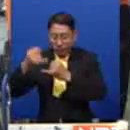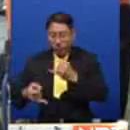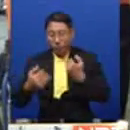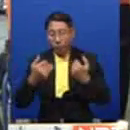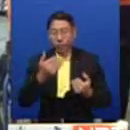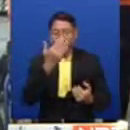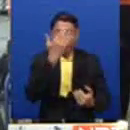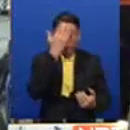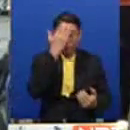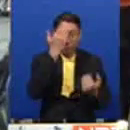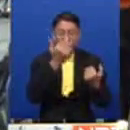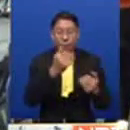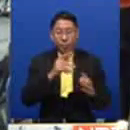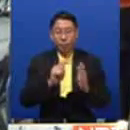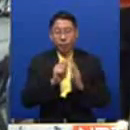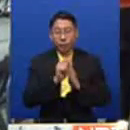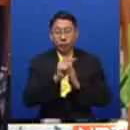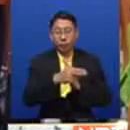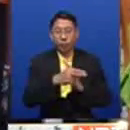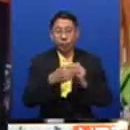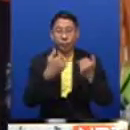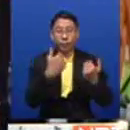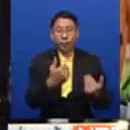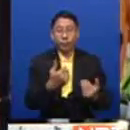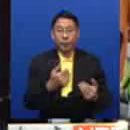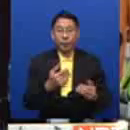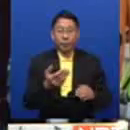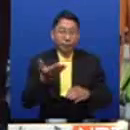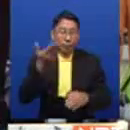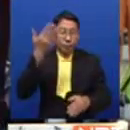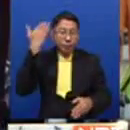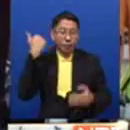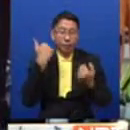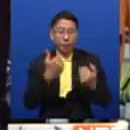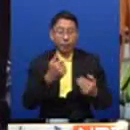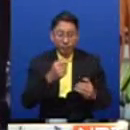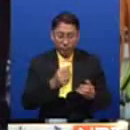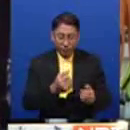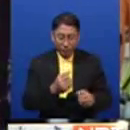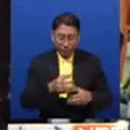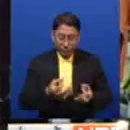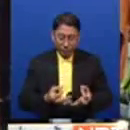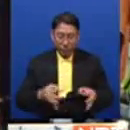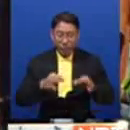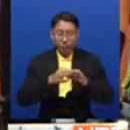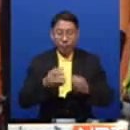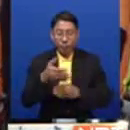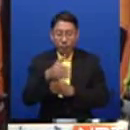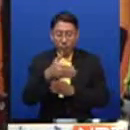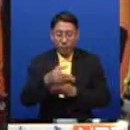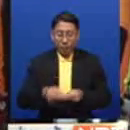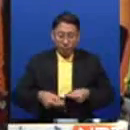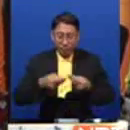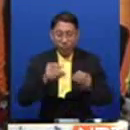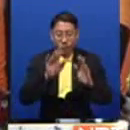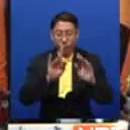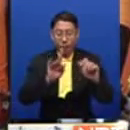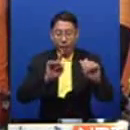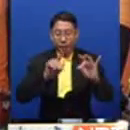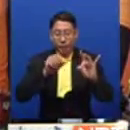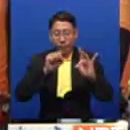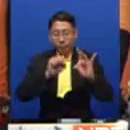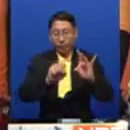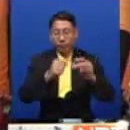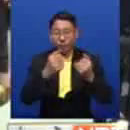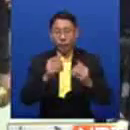ทุมธานีผ่านสถานที่สำคัญทางประวัติศาสตร์พร้อมมีกิจกรรมปล่อยปลา 830,000 ตัวที่วัดโบส